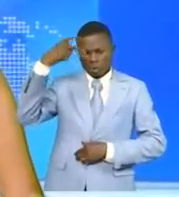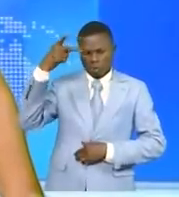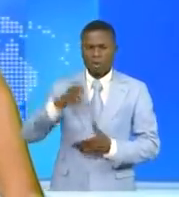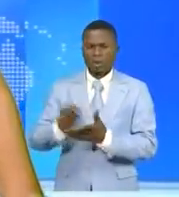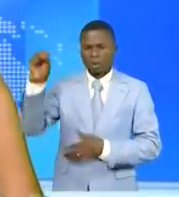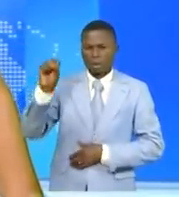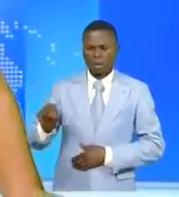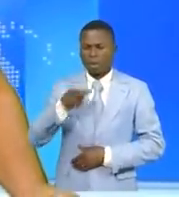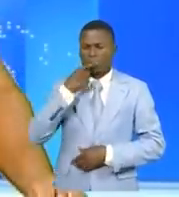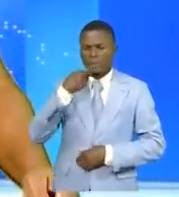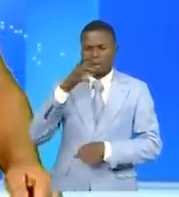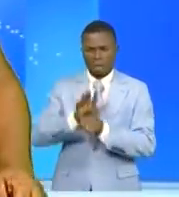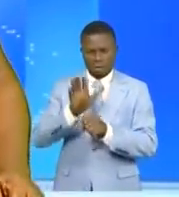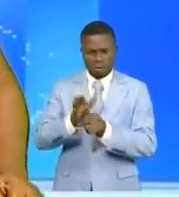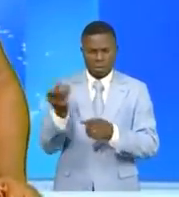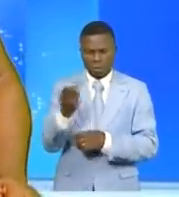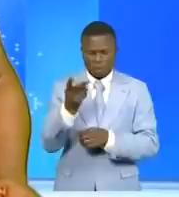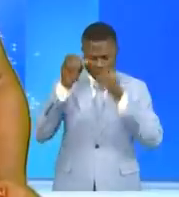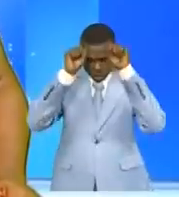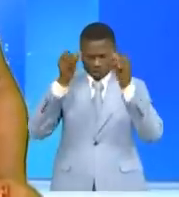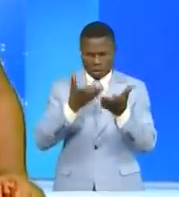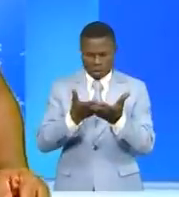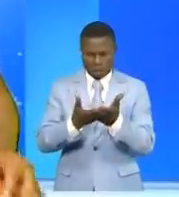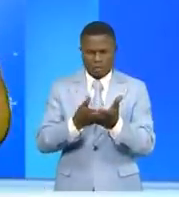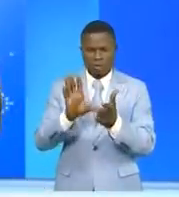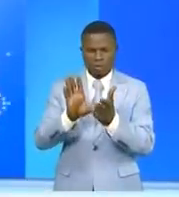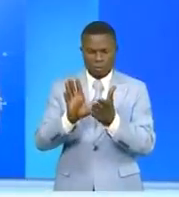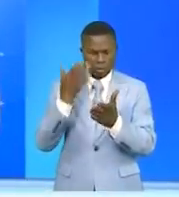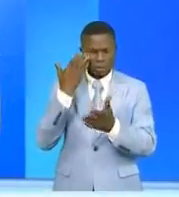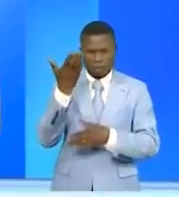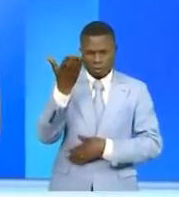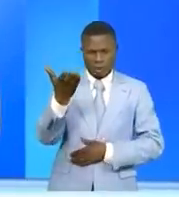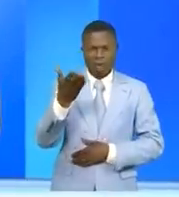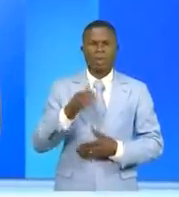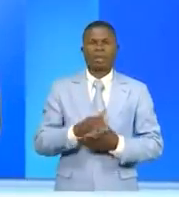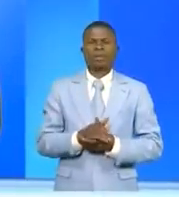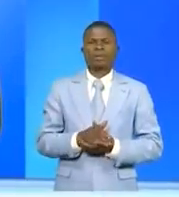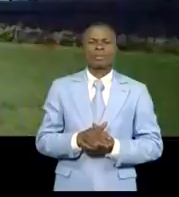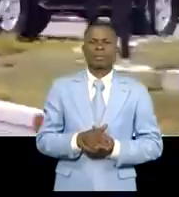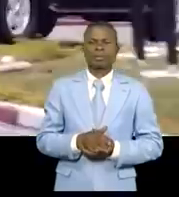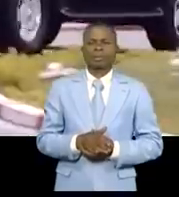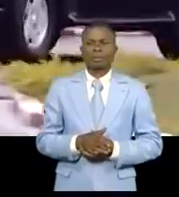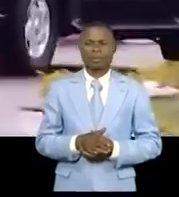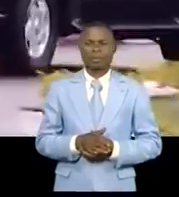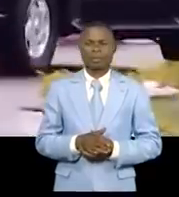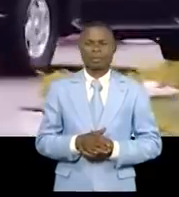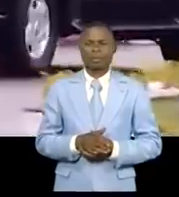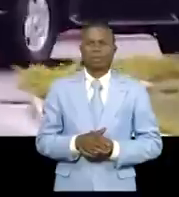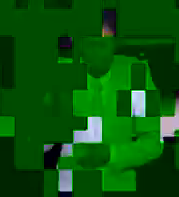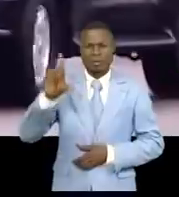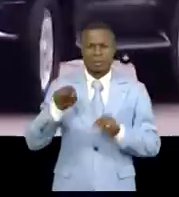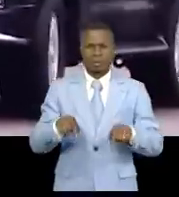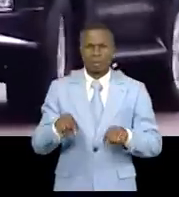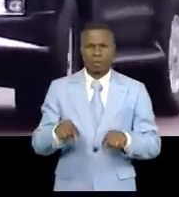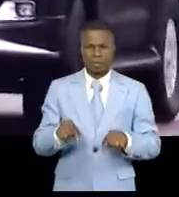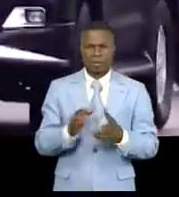au centre de leurs entreprises. On en parle avec Pierre Kibambe Somoïse. Tout dommage, ce lundi